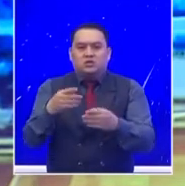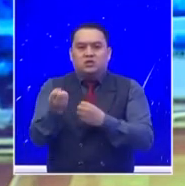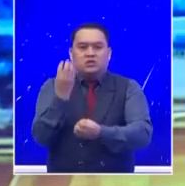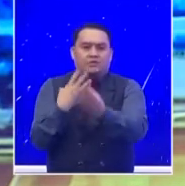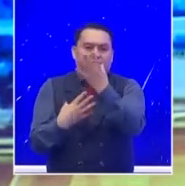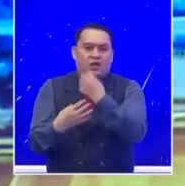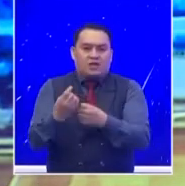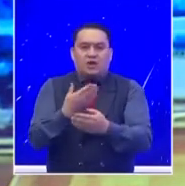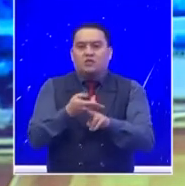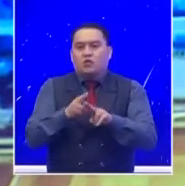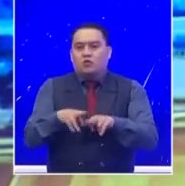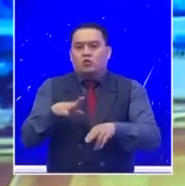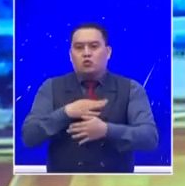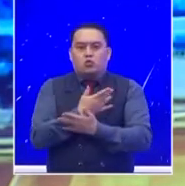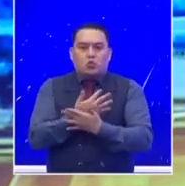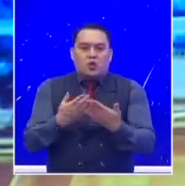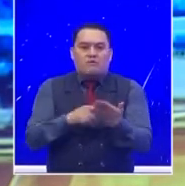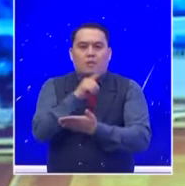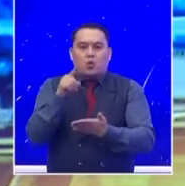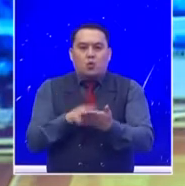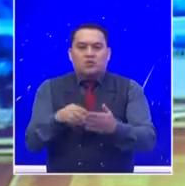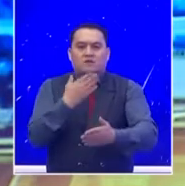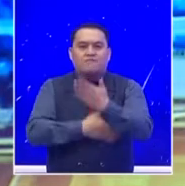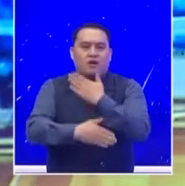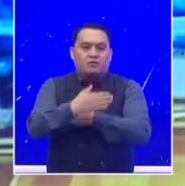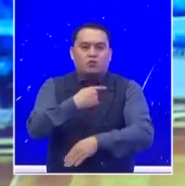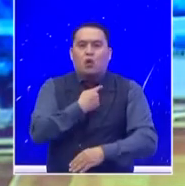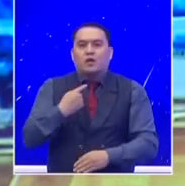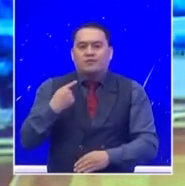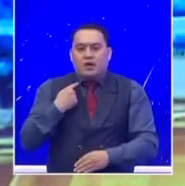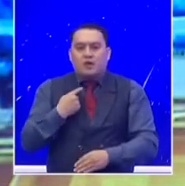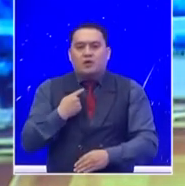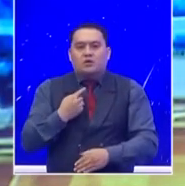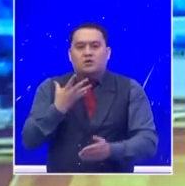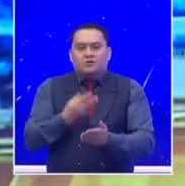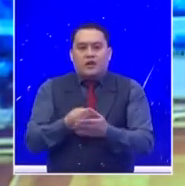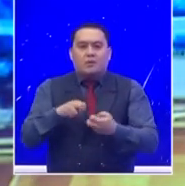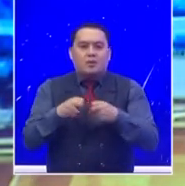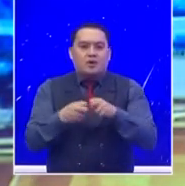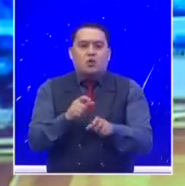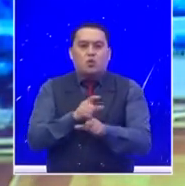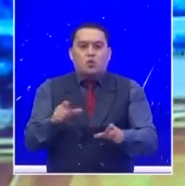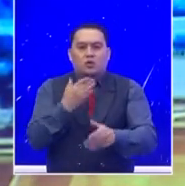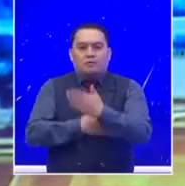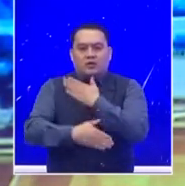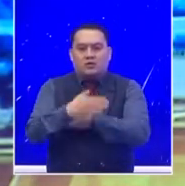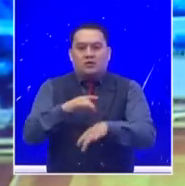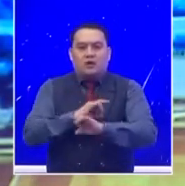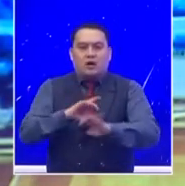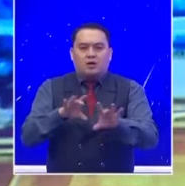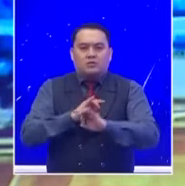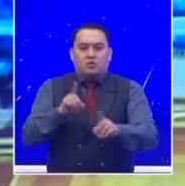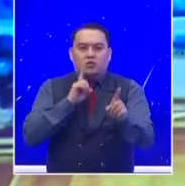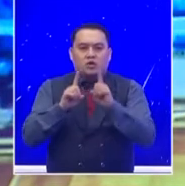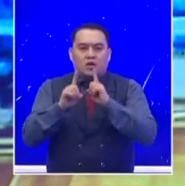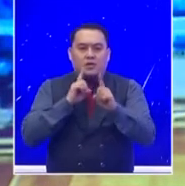на светофорах. Эти и многие другие вопросы беспокоят инвалидов Талдыкургана. О своих проблемах люди с особыми потребностями